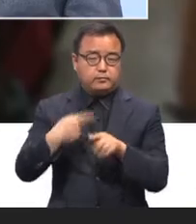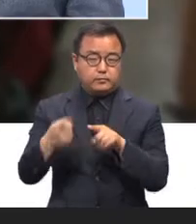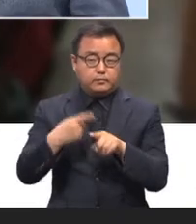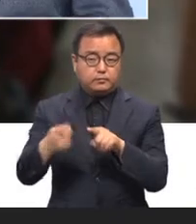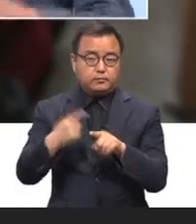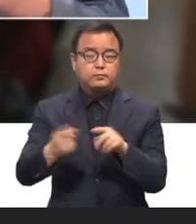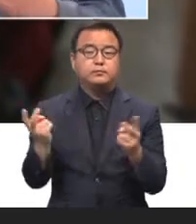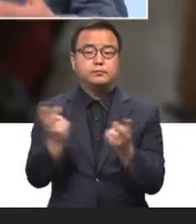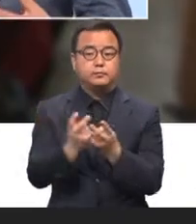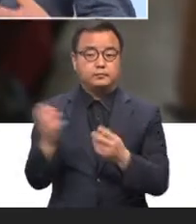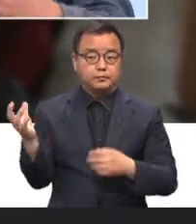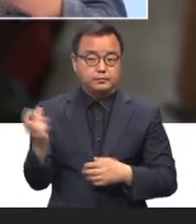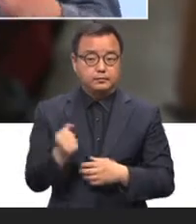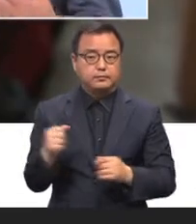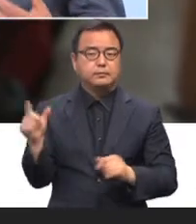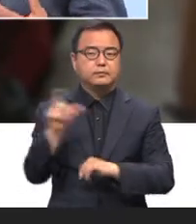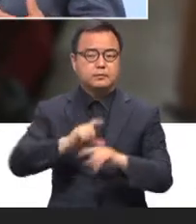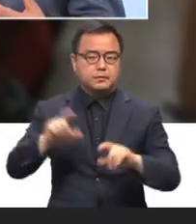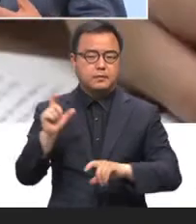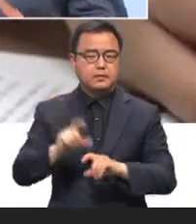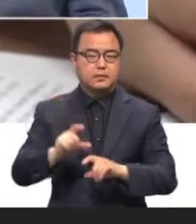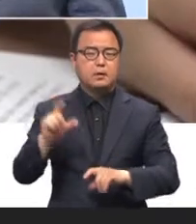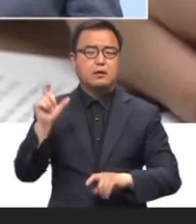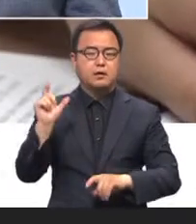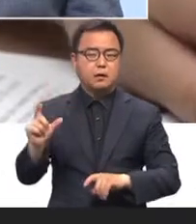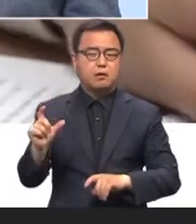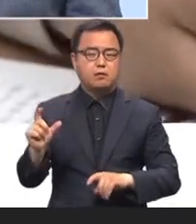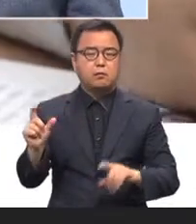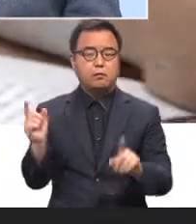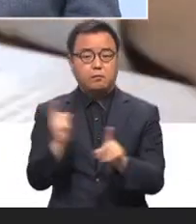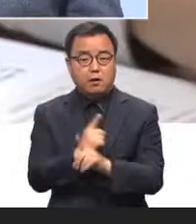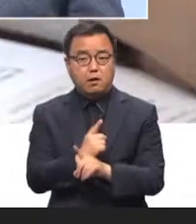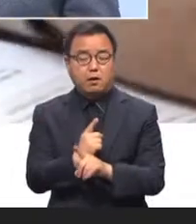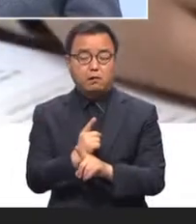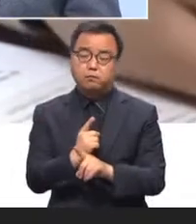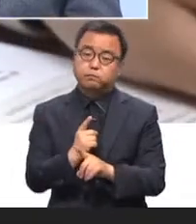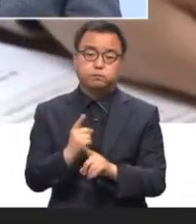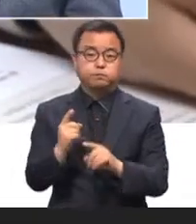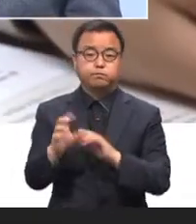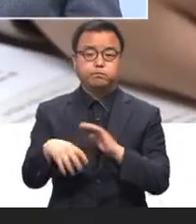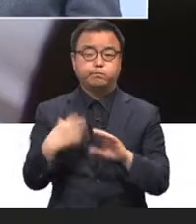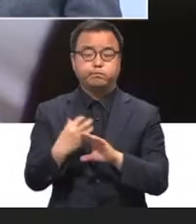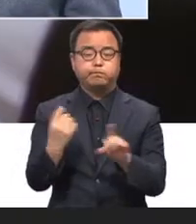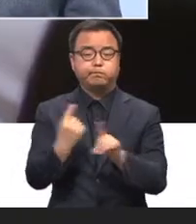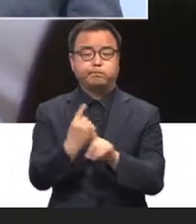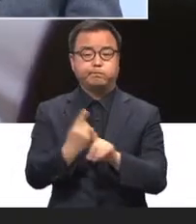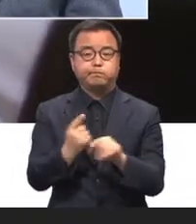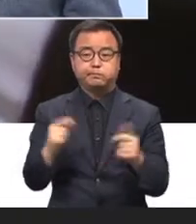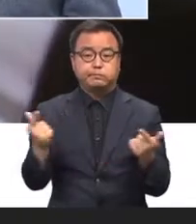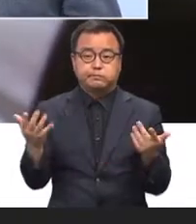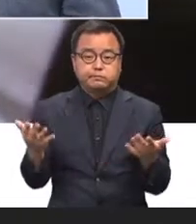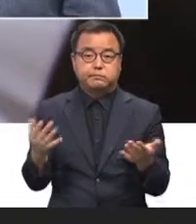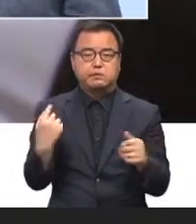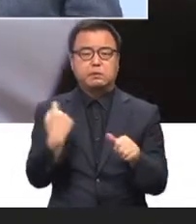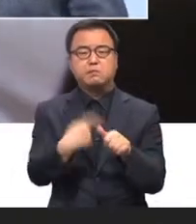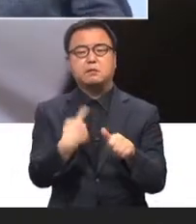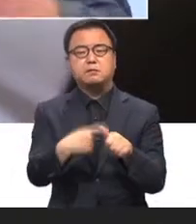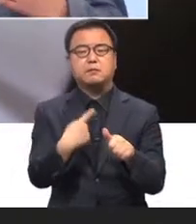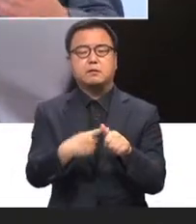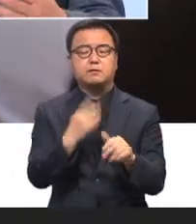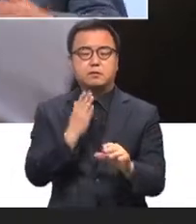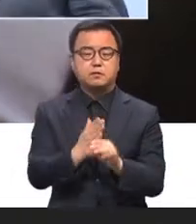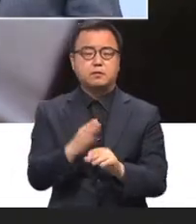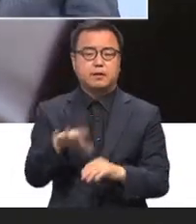조금 더 그거를 강화하는 정도로 획기적인 개선이 되겠느냐 하는 그런 비판이 나옵니다 이 예 그래서 먼저